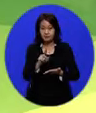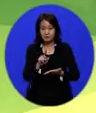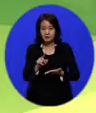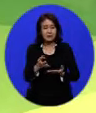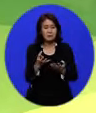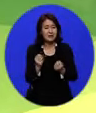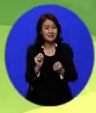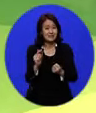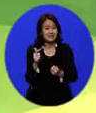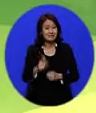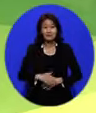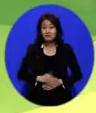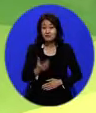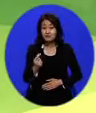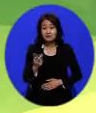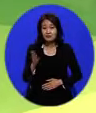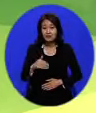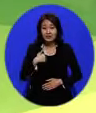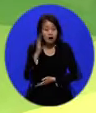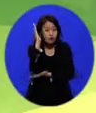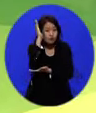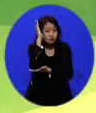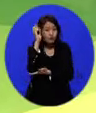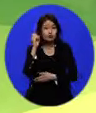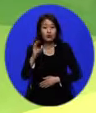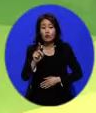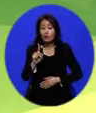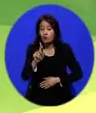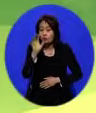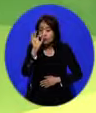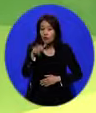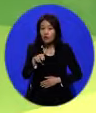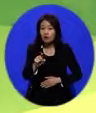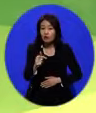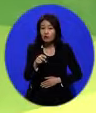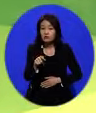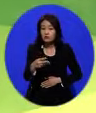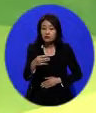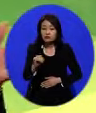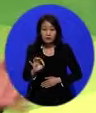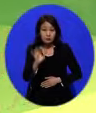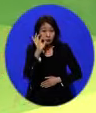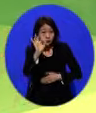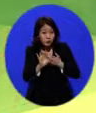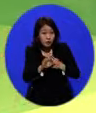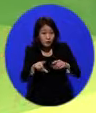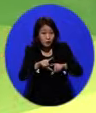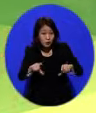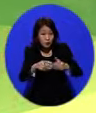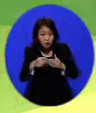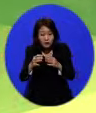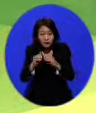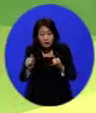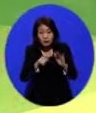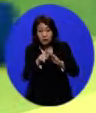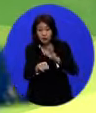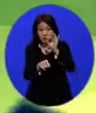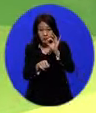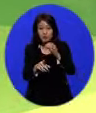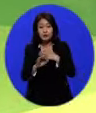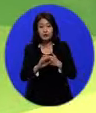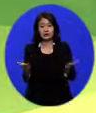드문 리더들이지. 근데 제가 강의를 가거나 컨설팅을 할 때 보면 보통의 리더가 이끄는 조직에 가서 보면